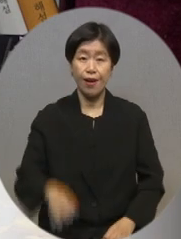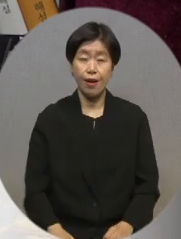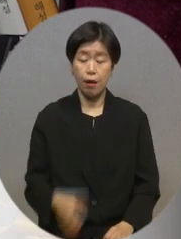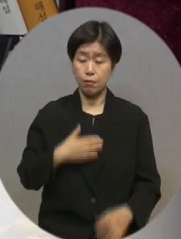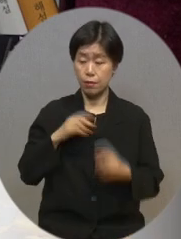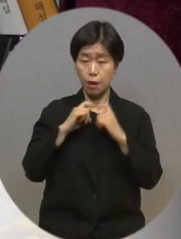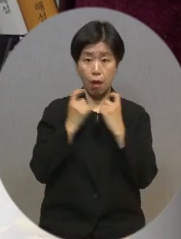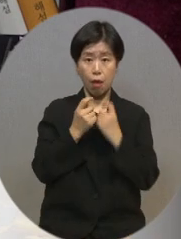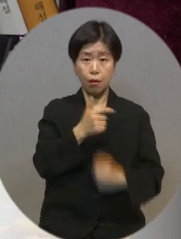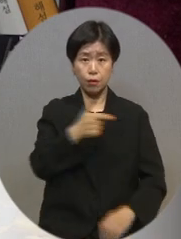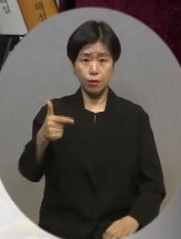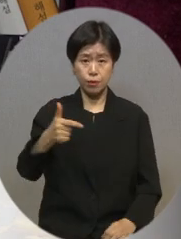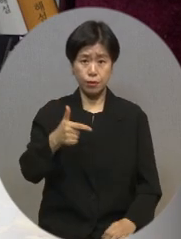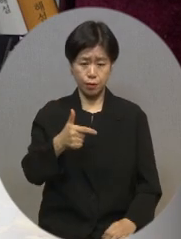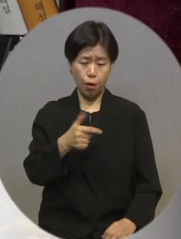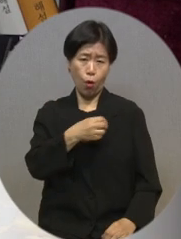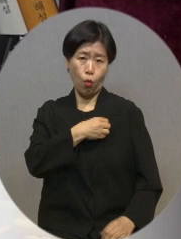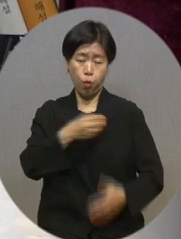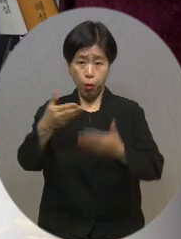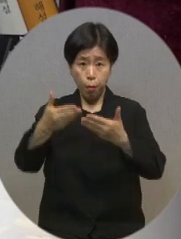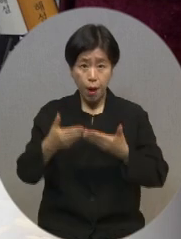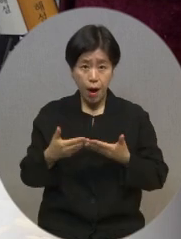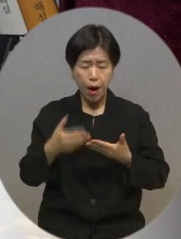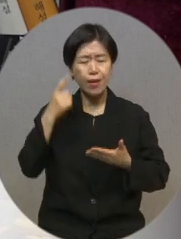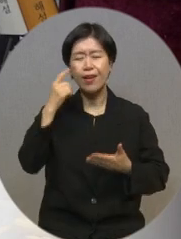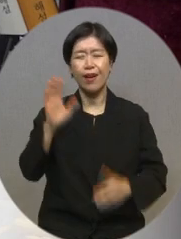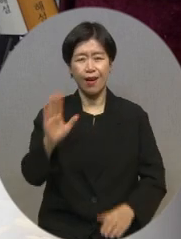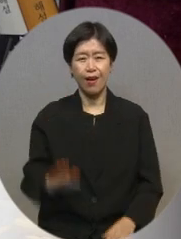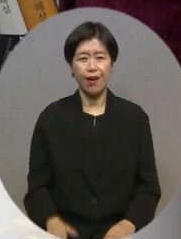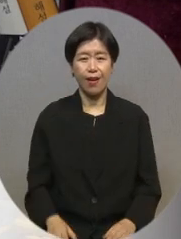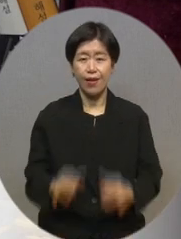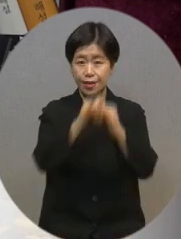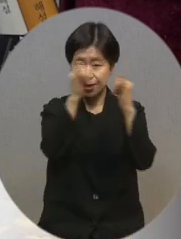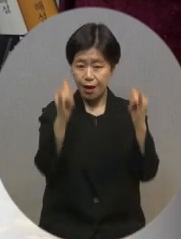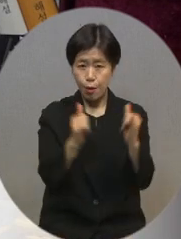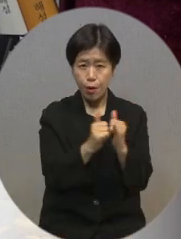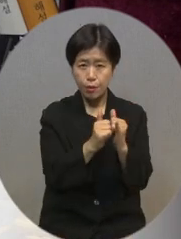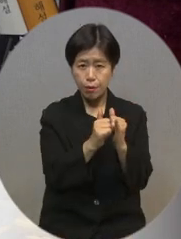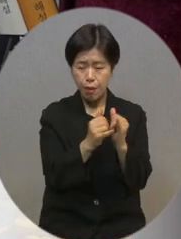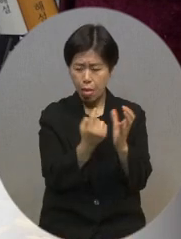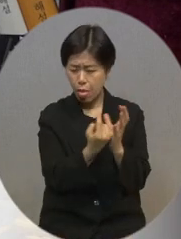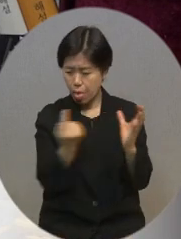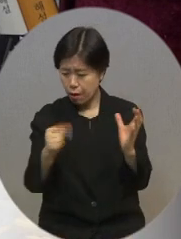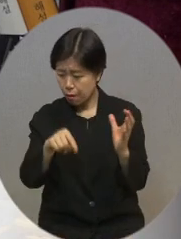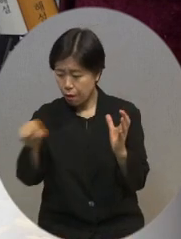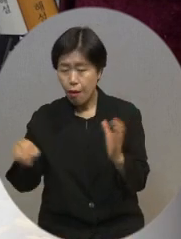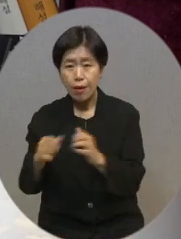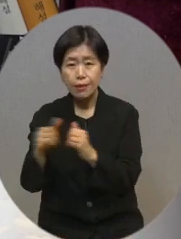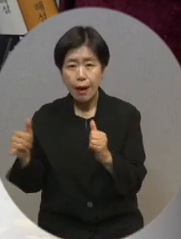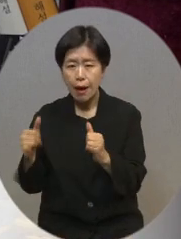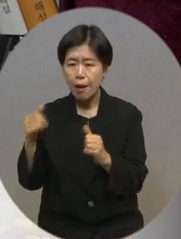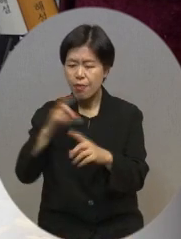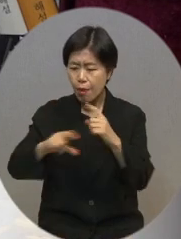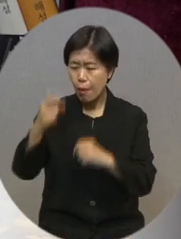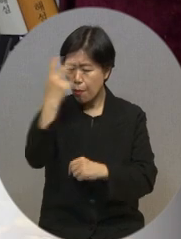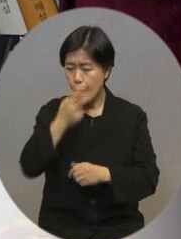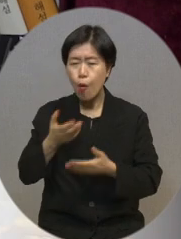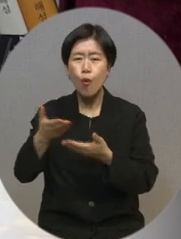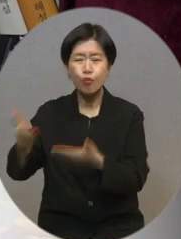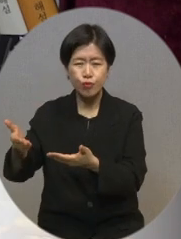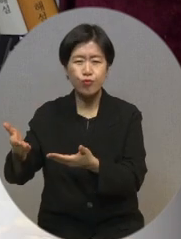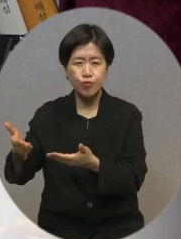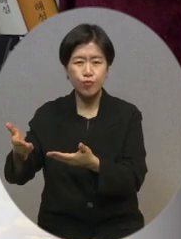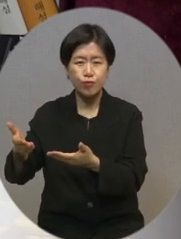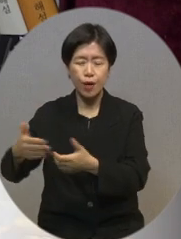훈장을 받았다고는 생각을 안 하고요. 사회적 약자와 소외된 주민들을 보호하라는 로컬